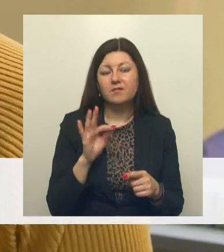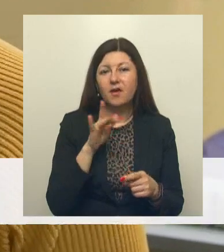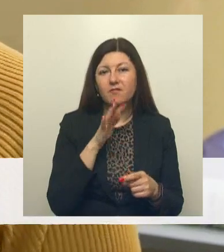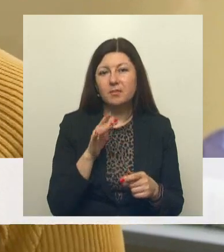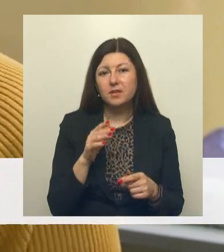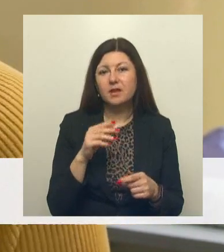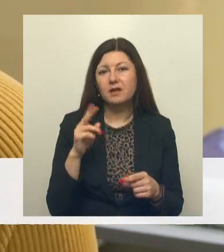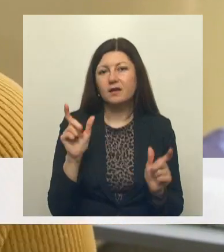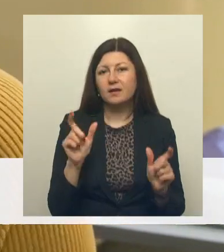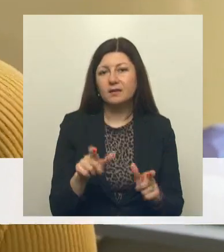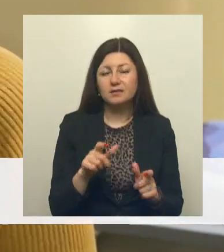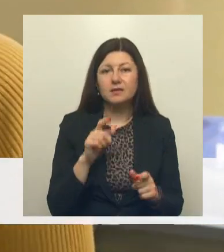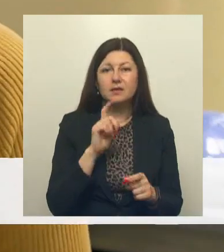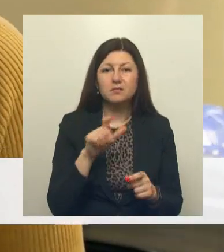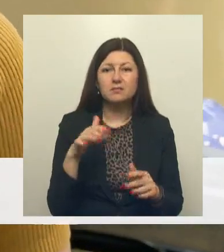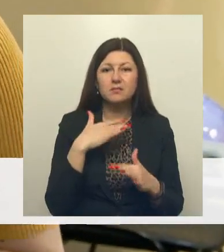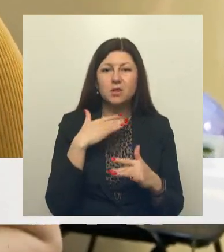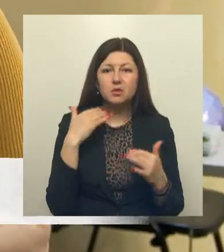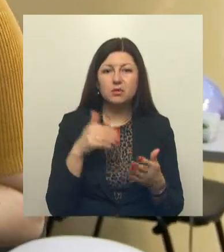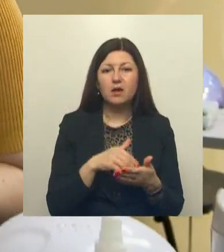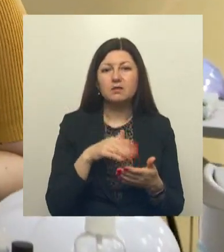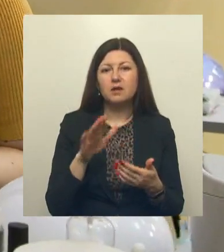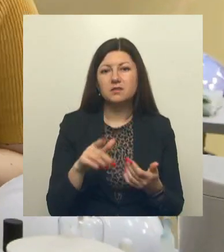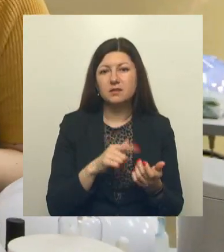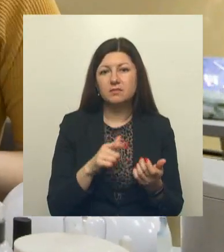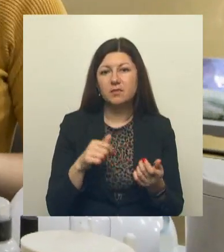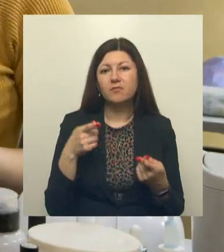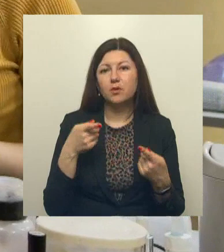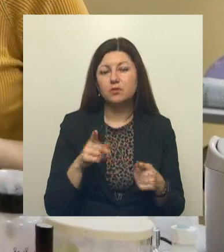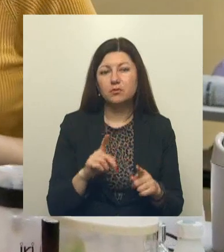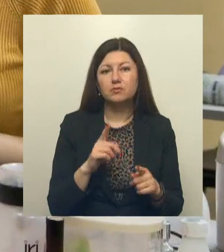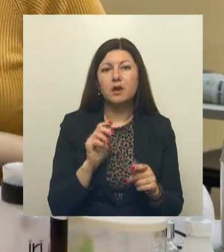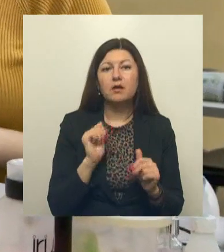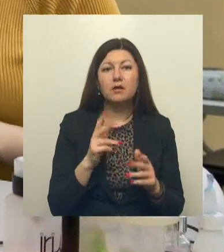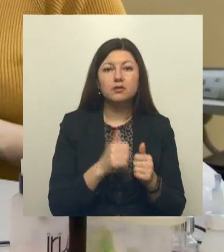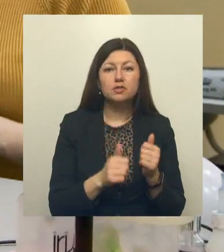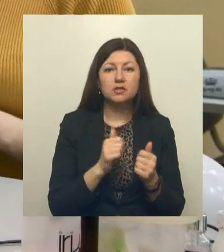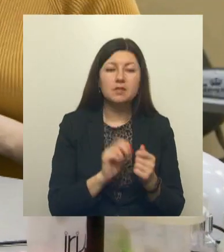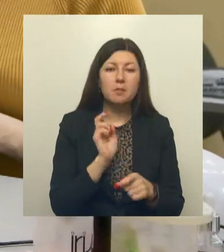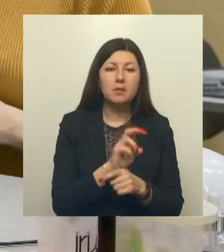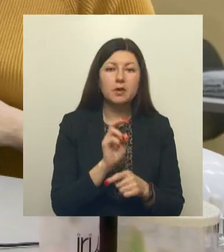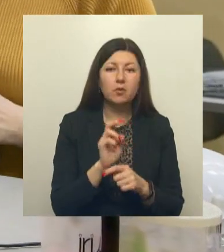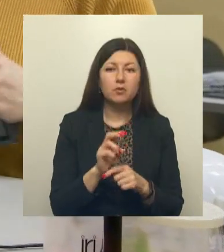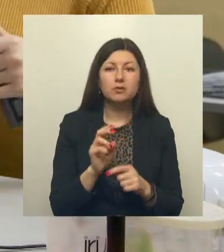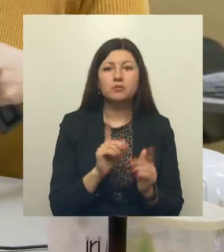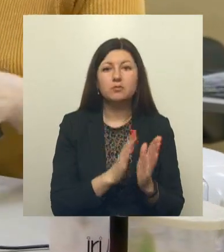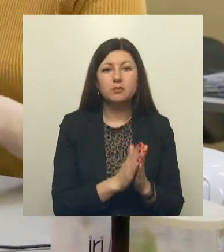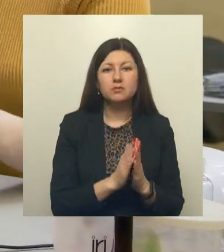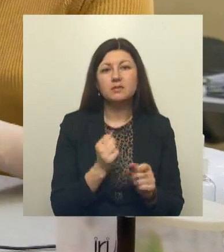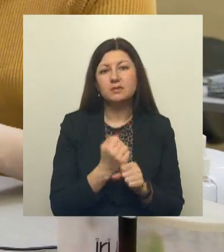многие девушки, в том числе я, отказались от покрытия гель-лаком в пользу натуральности. Павел, как часто к вам приходят клиентки с запросом